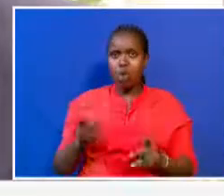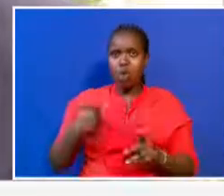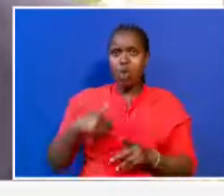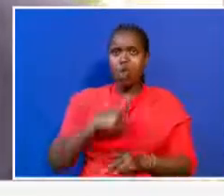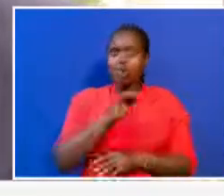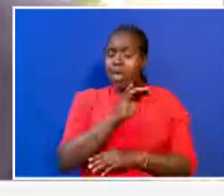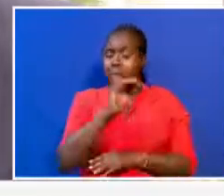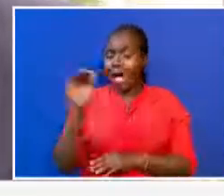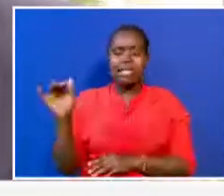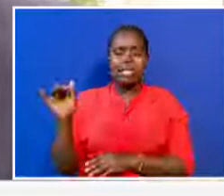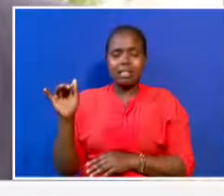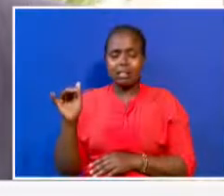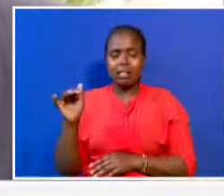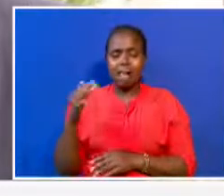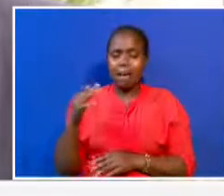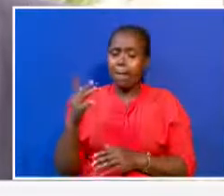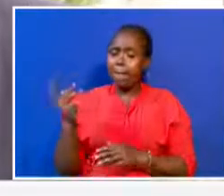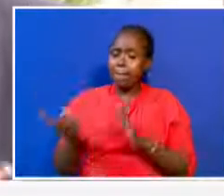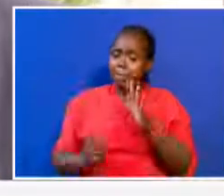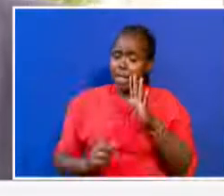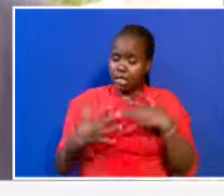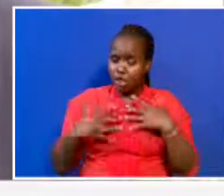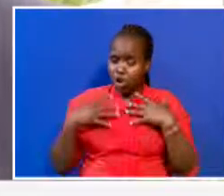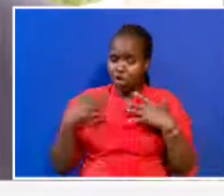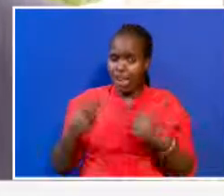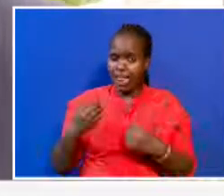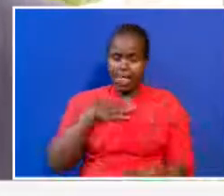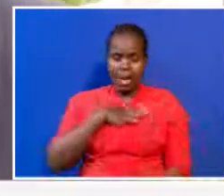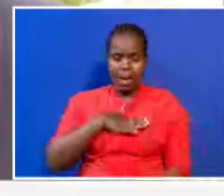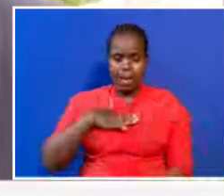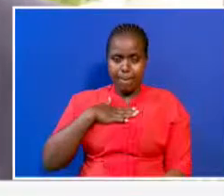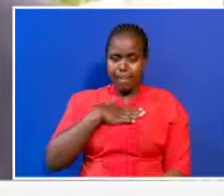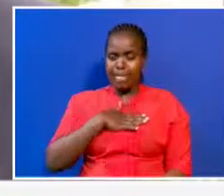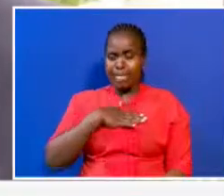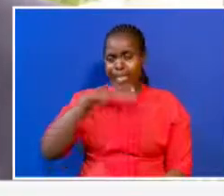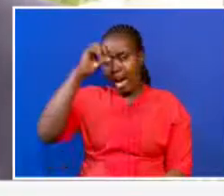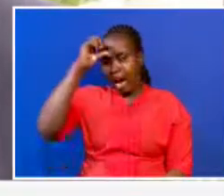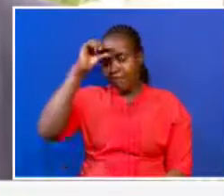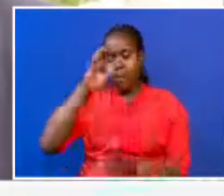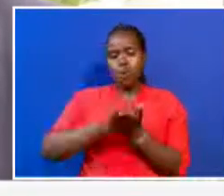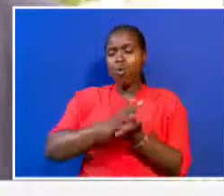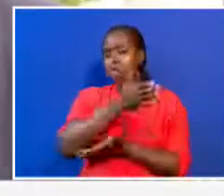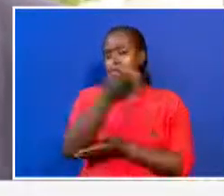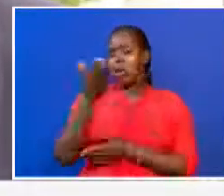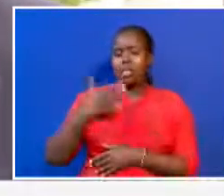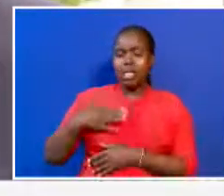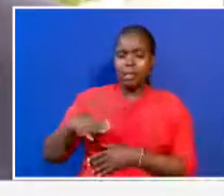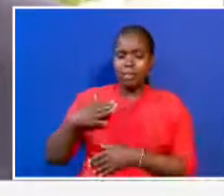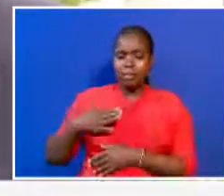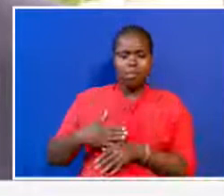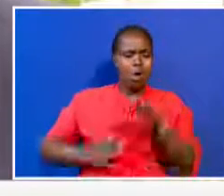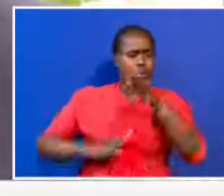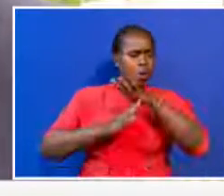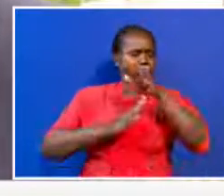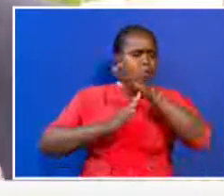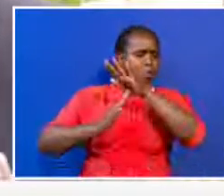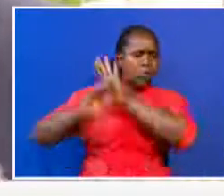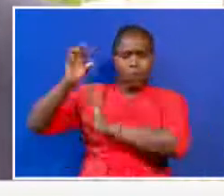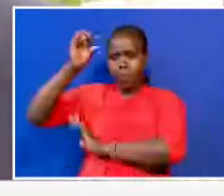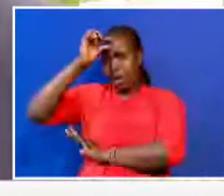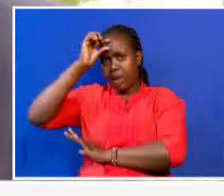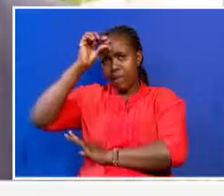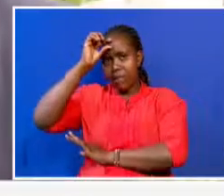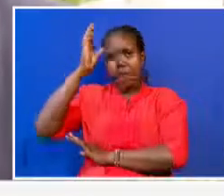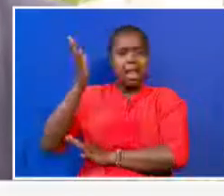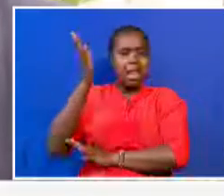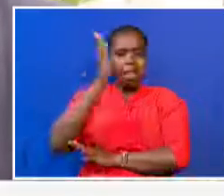kama wahudumu wa idara ya afya ni kwamba tafadhali serikali na wale walio katika nyanja za juu katika serikali